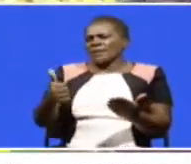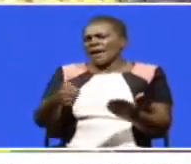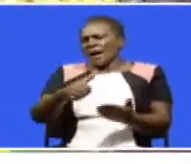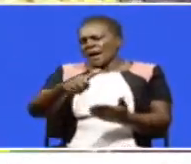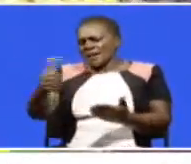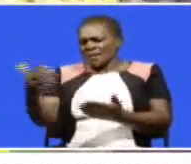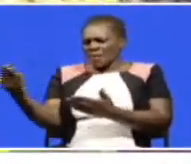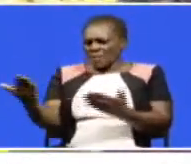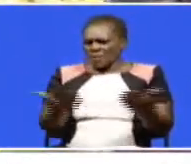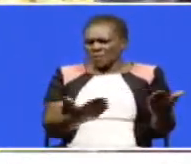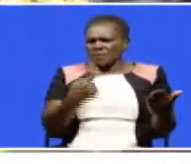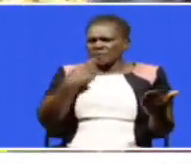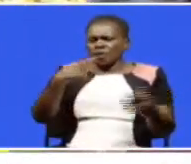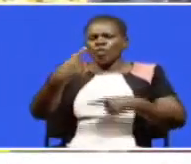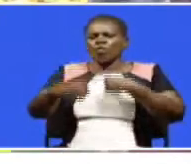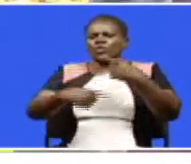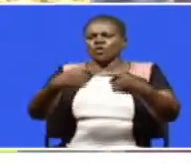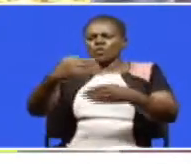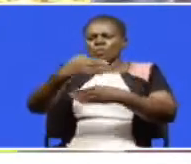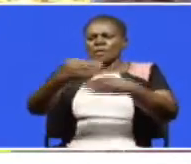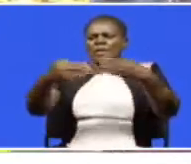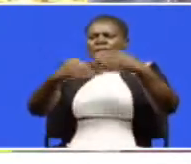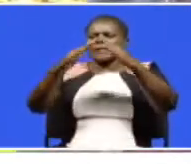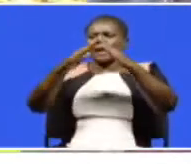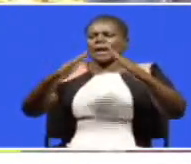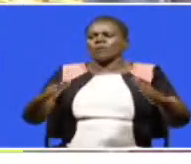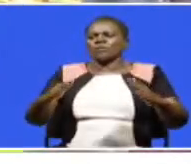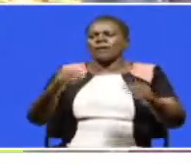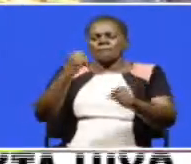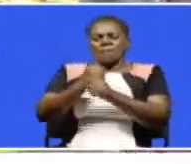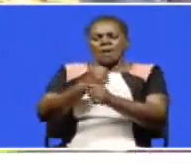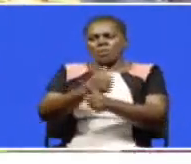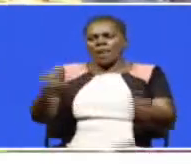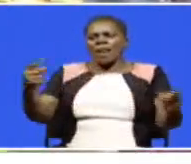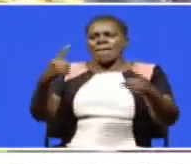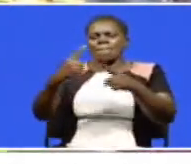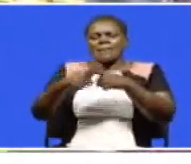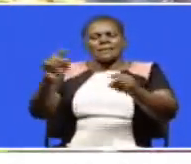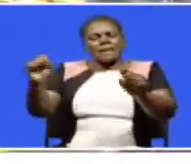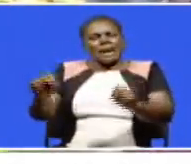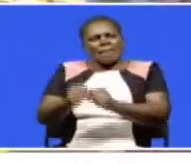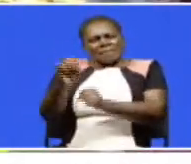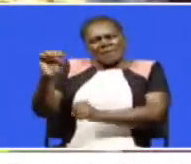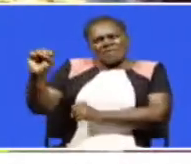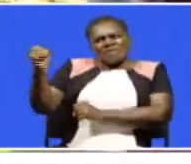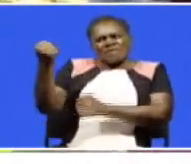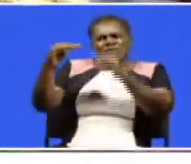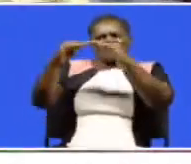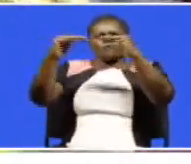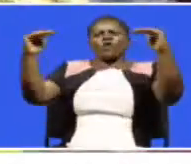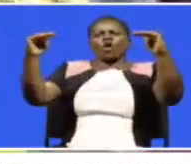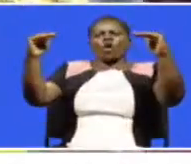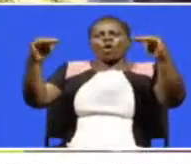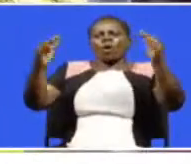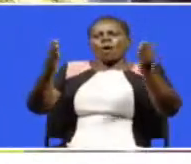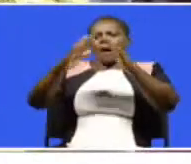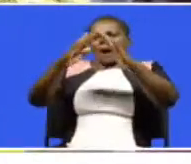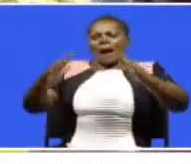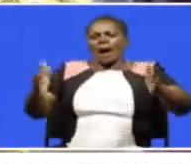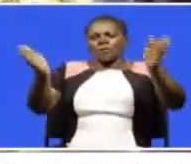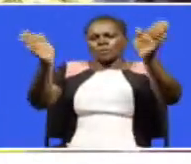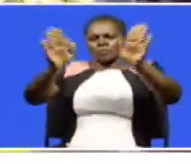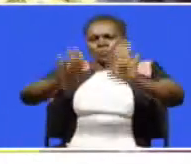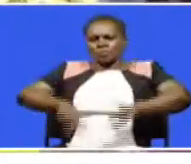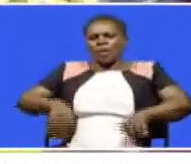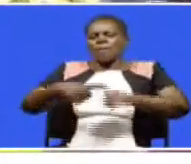mwingine mwenye aliletwa akasema ataendelea na hii nyumba na atailainisha. Lakini sasa ikifika ghorofa ya 5 ndio hizo nyumba imebomoka,